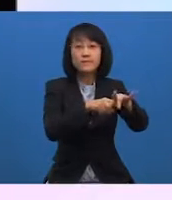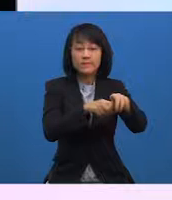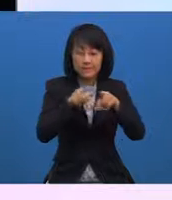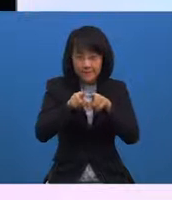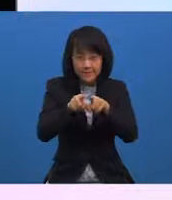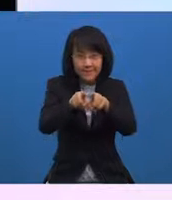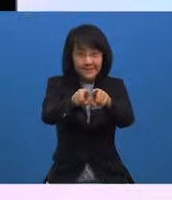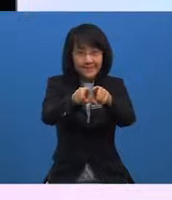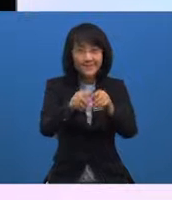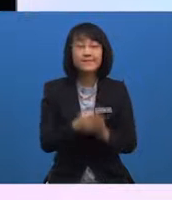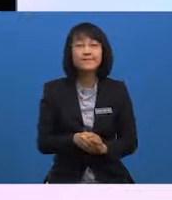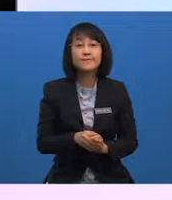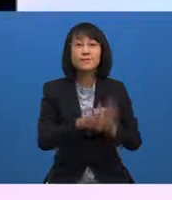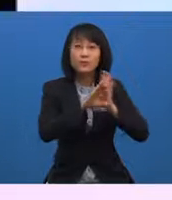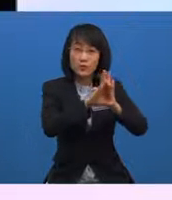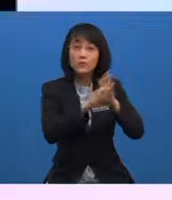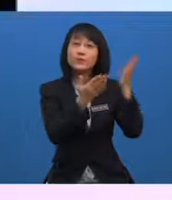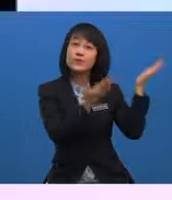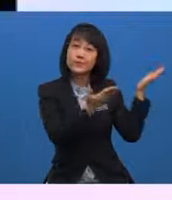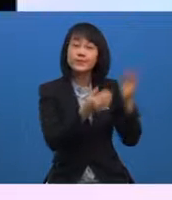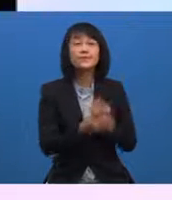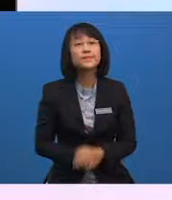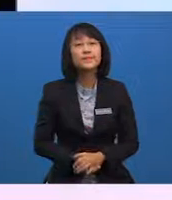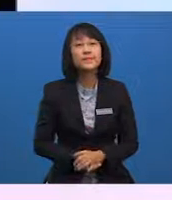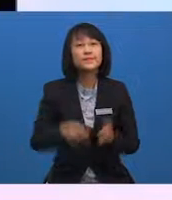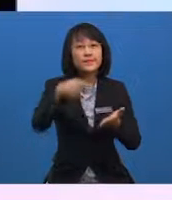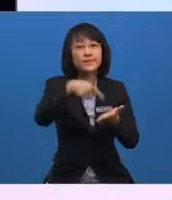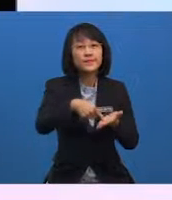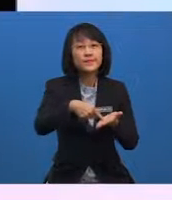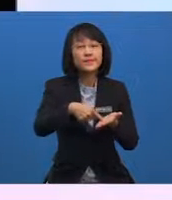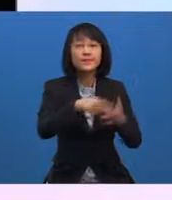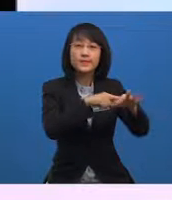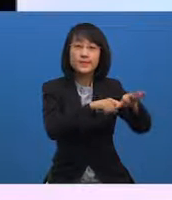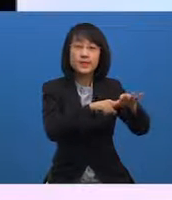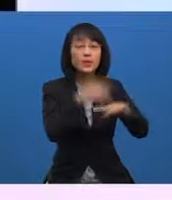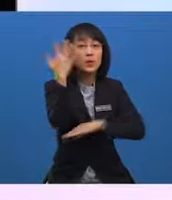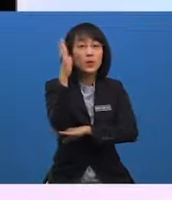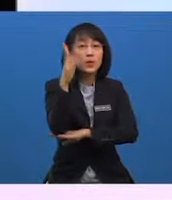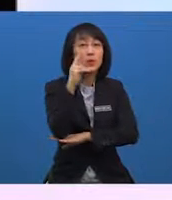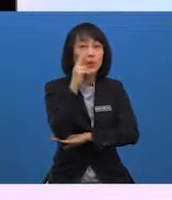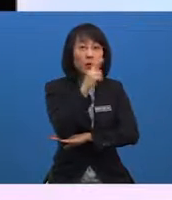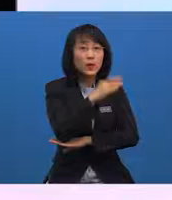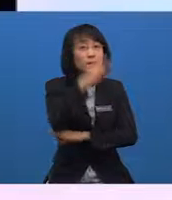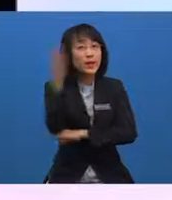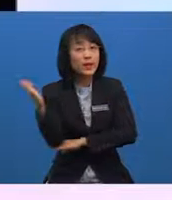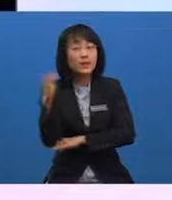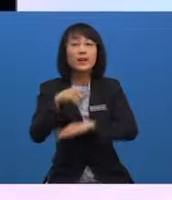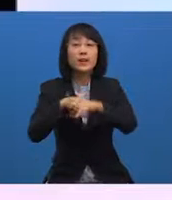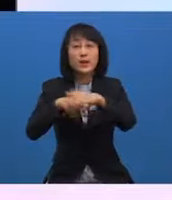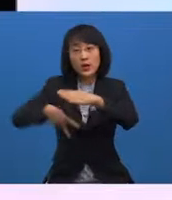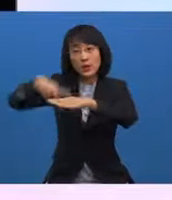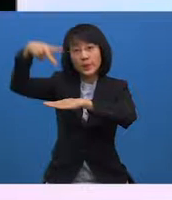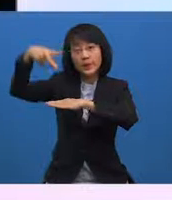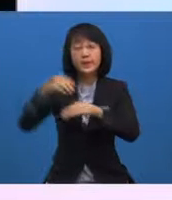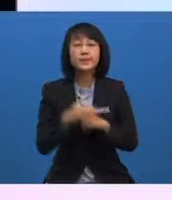Seperti contoh, ini ialah daun pokok bunga ros dan daun pandan. Daun pokok